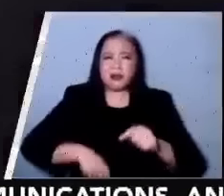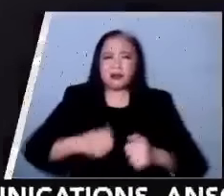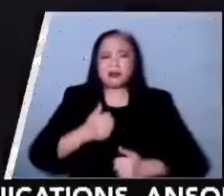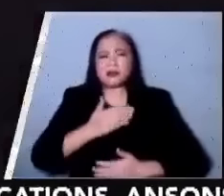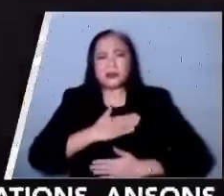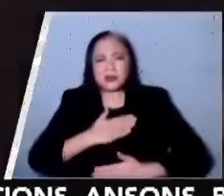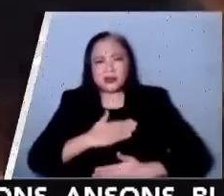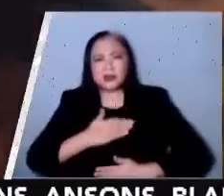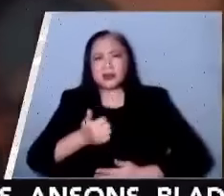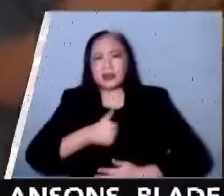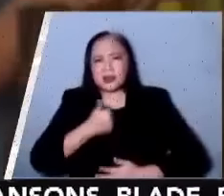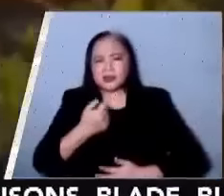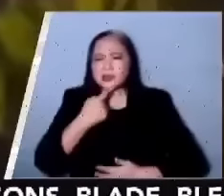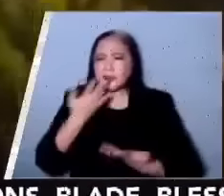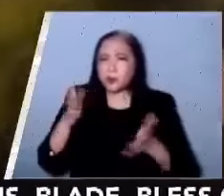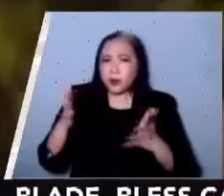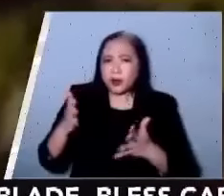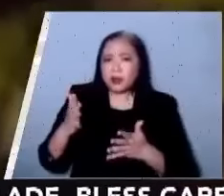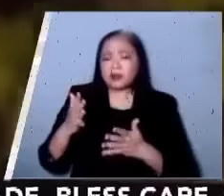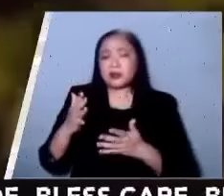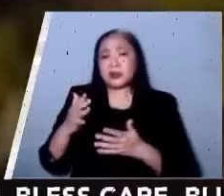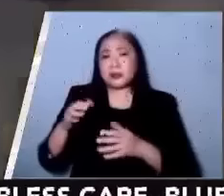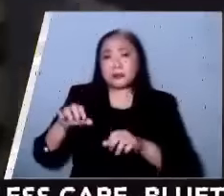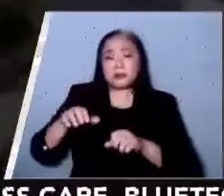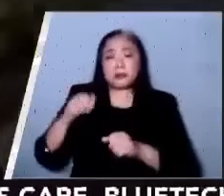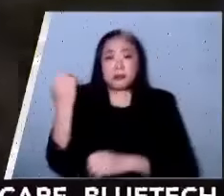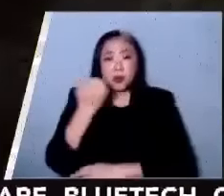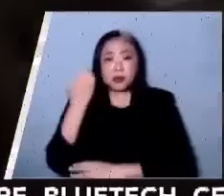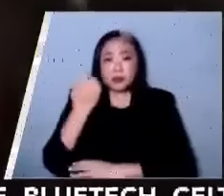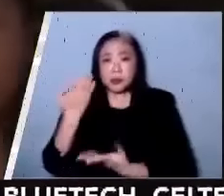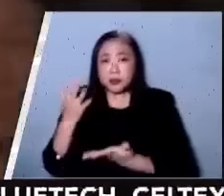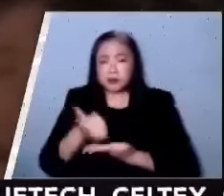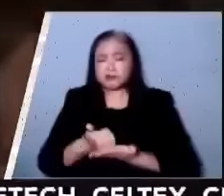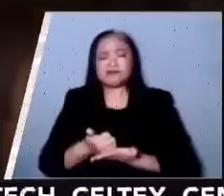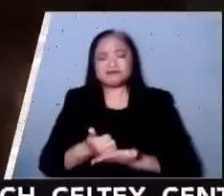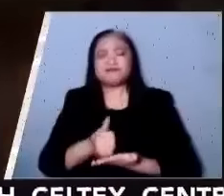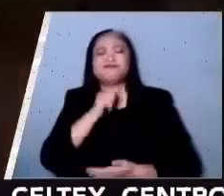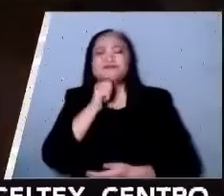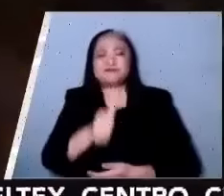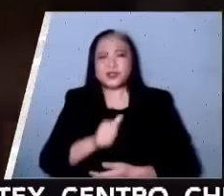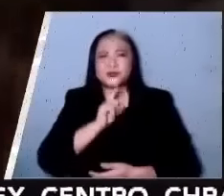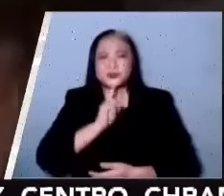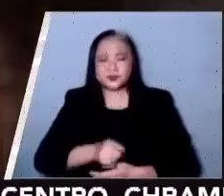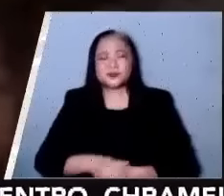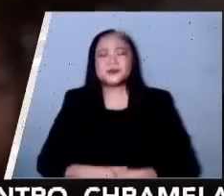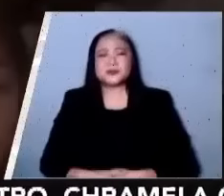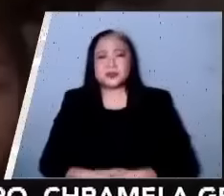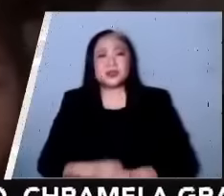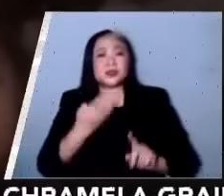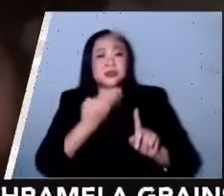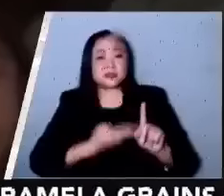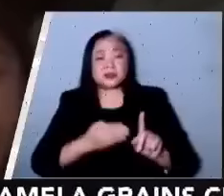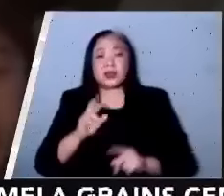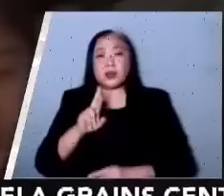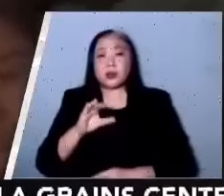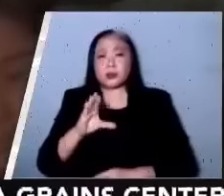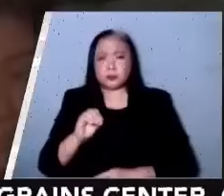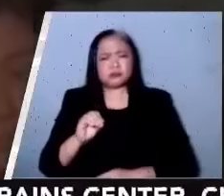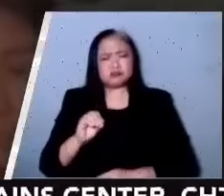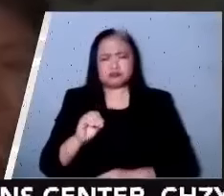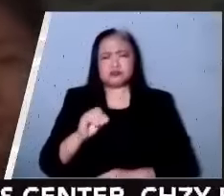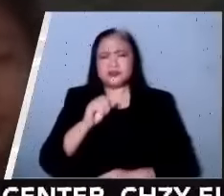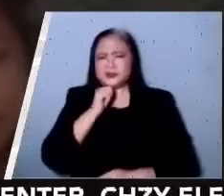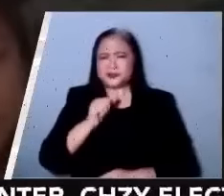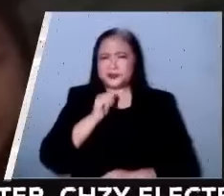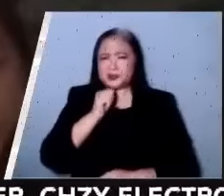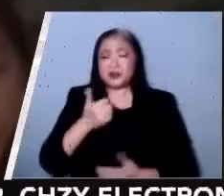umanong medic sa set para umalalay. Pinabulaan na ng aktres ang batikos na wala anilang medic sa